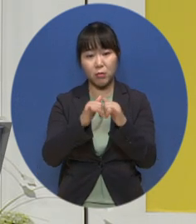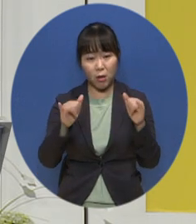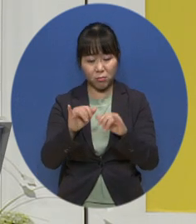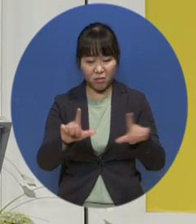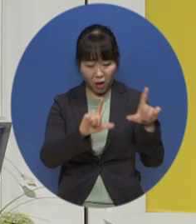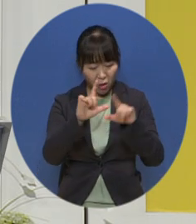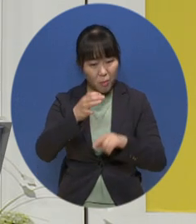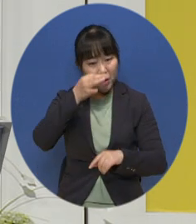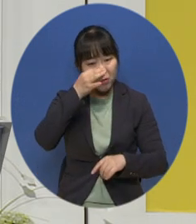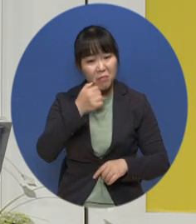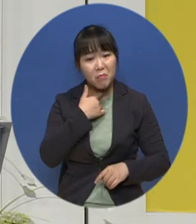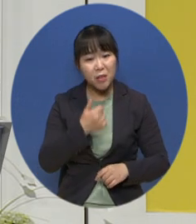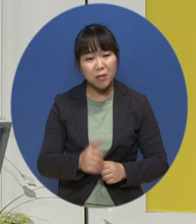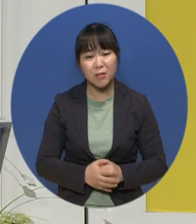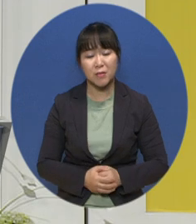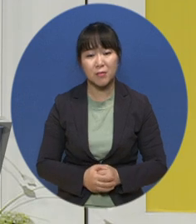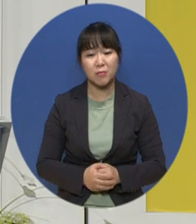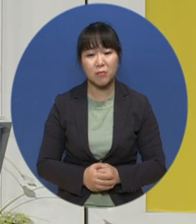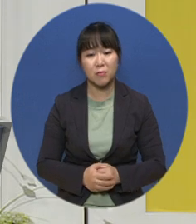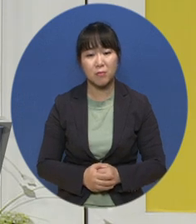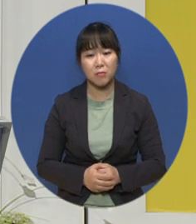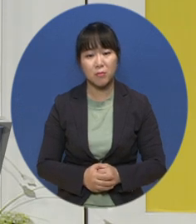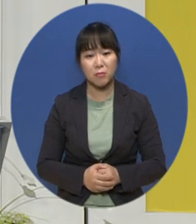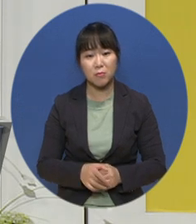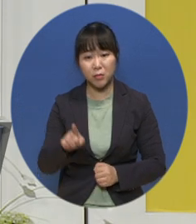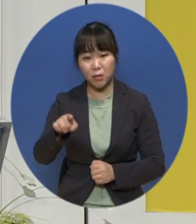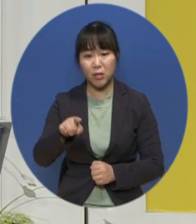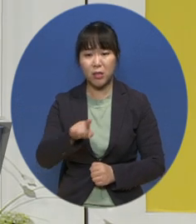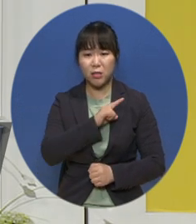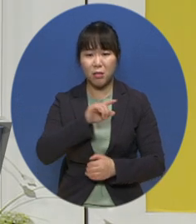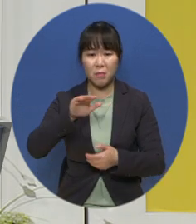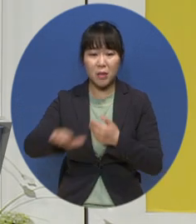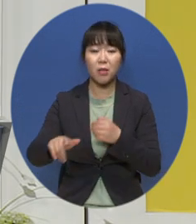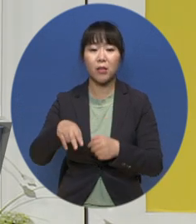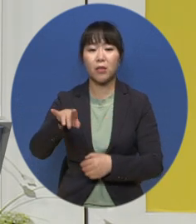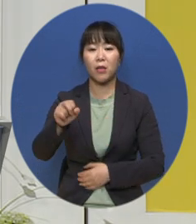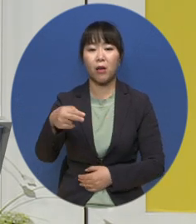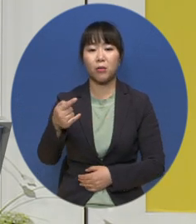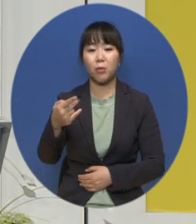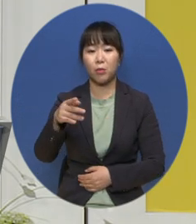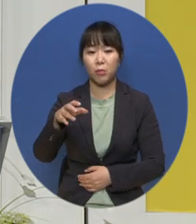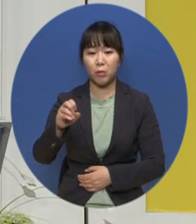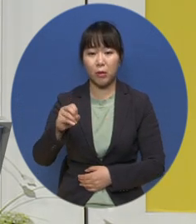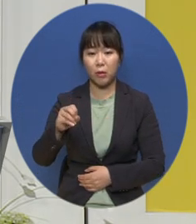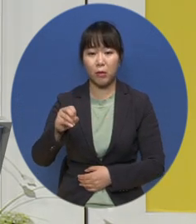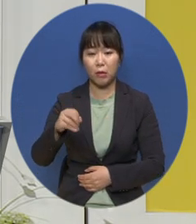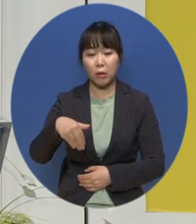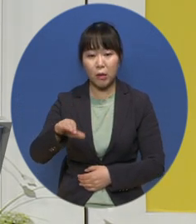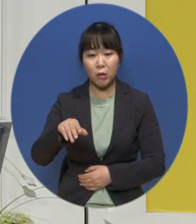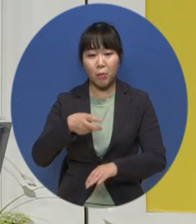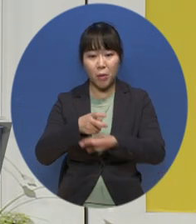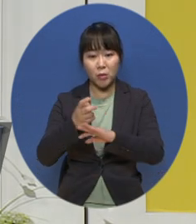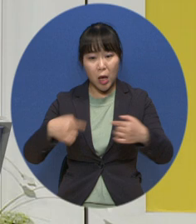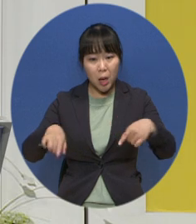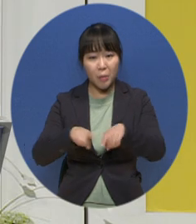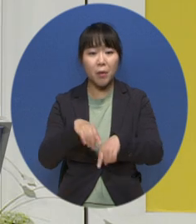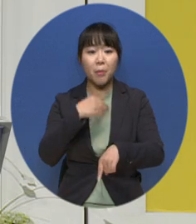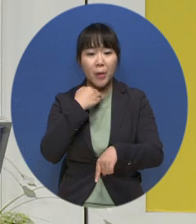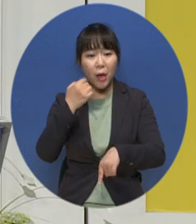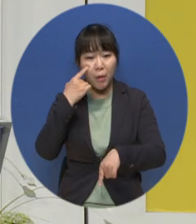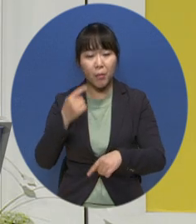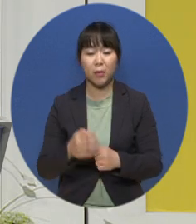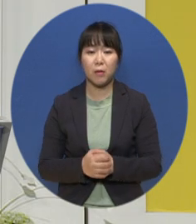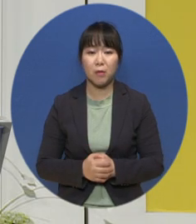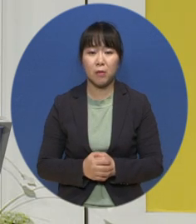아니냐고 당신의 밑에 가서 상대방이나 어디 가는건 아오 참 기다리 벗긴 하고 환경을 위해서 시간